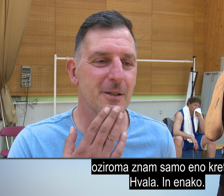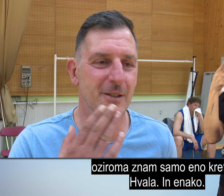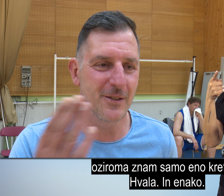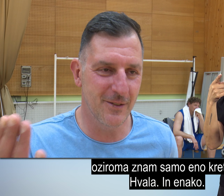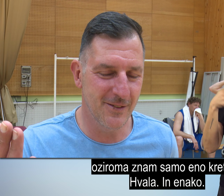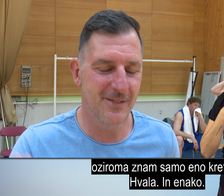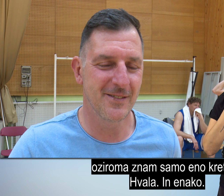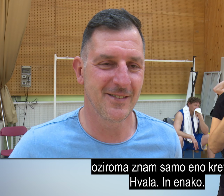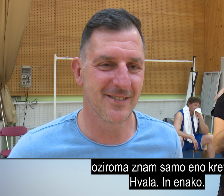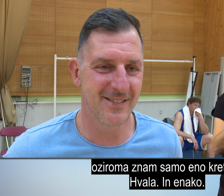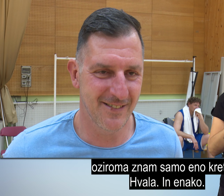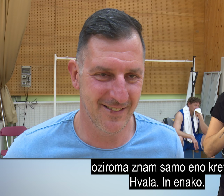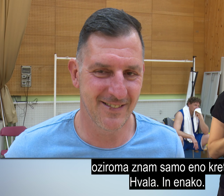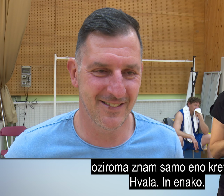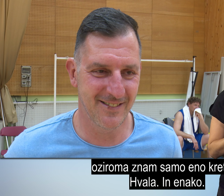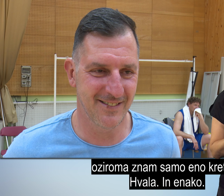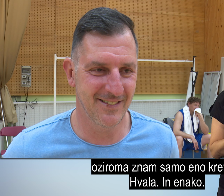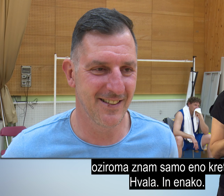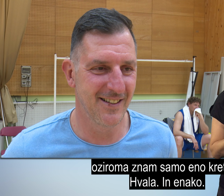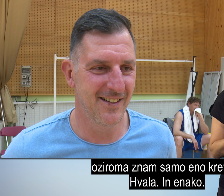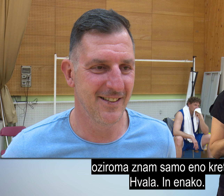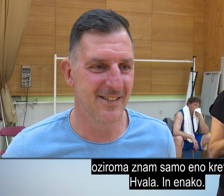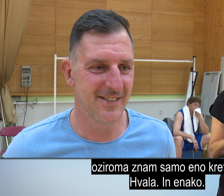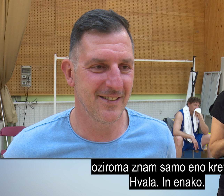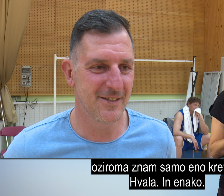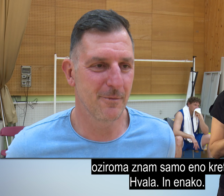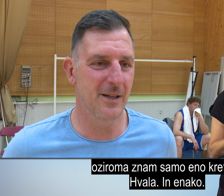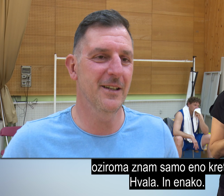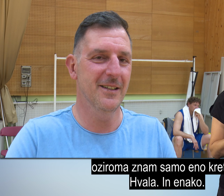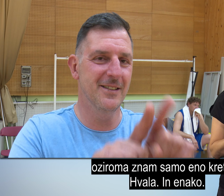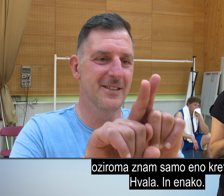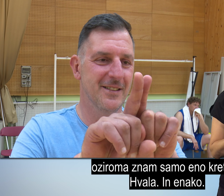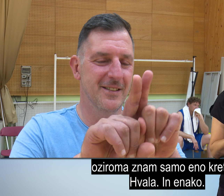znam. Tole ide tudi na trening. Na trening.